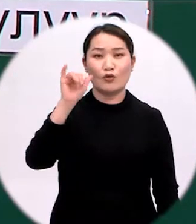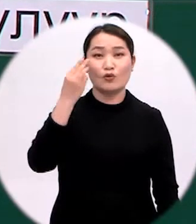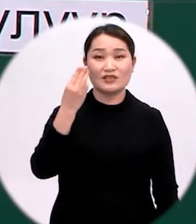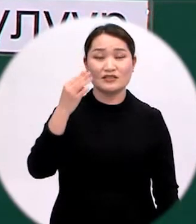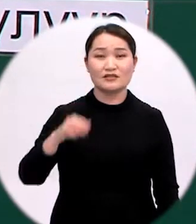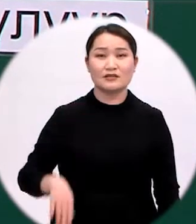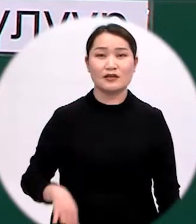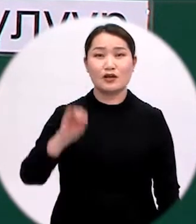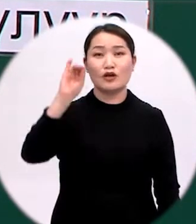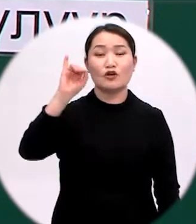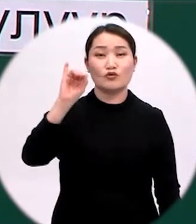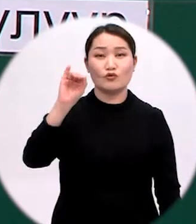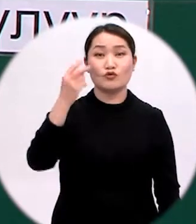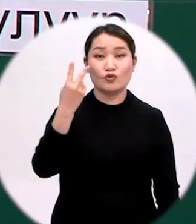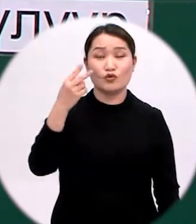Ю.